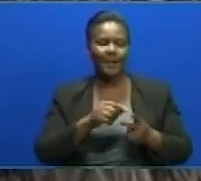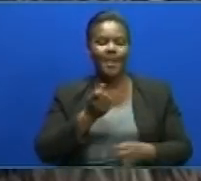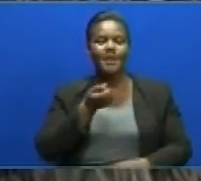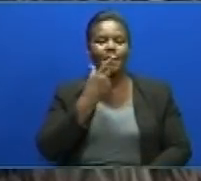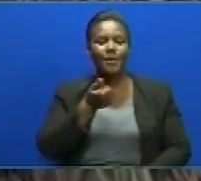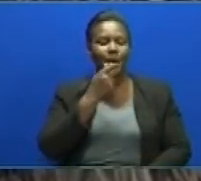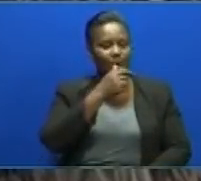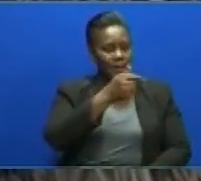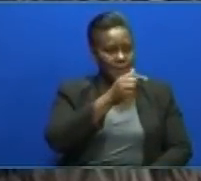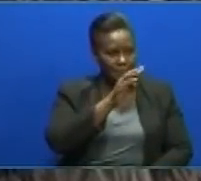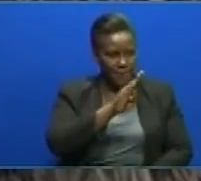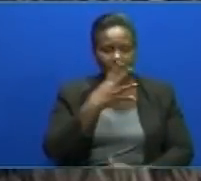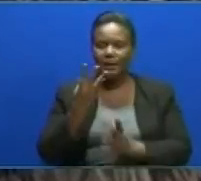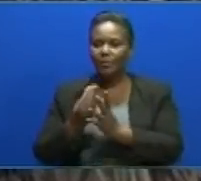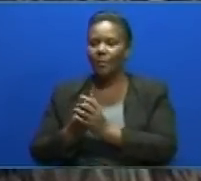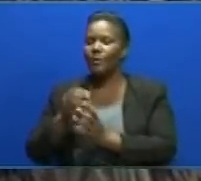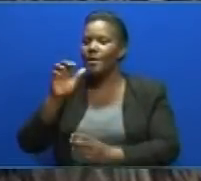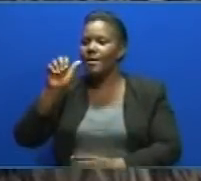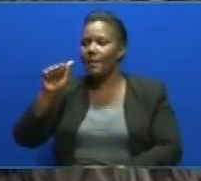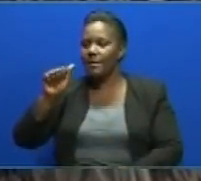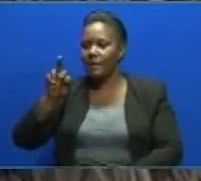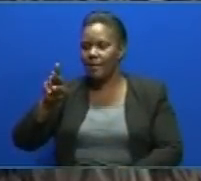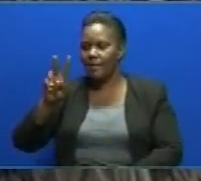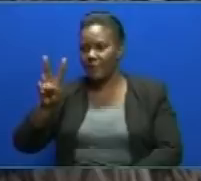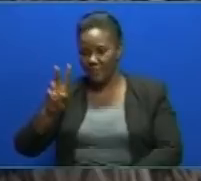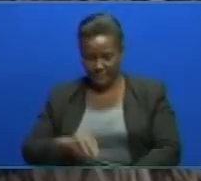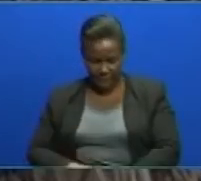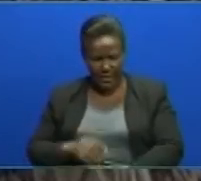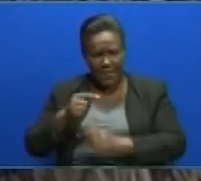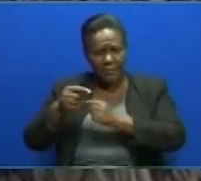kwenye ARV. Basi nikaendelea kutumia dawa zangu.